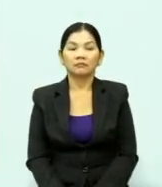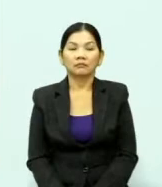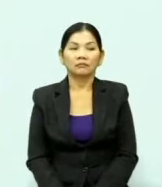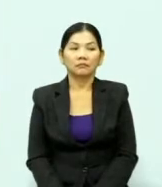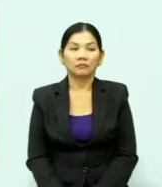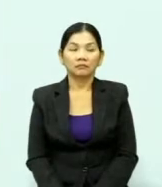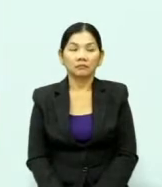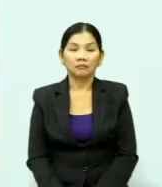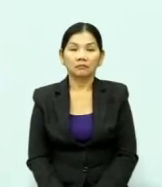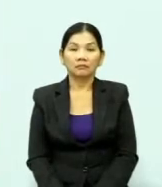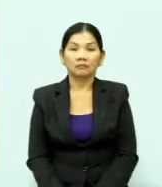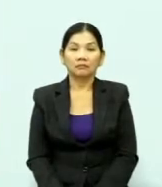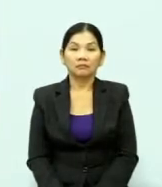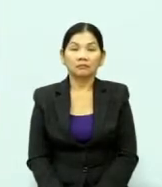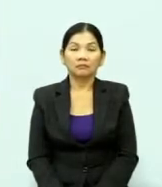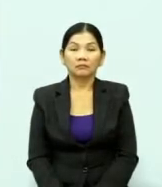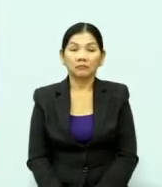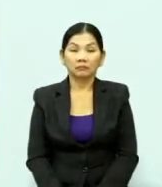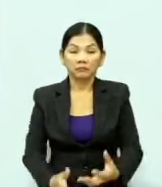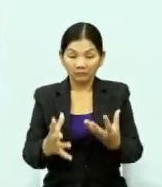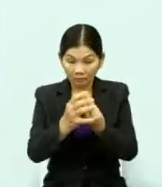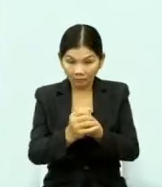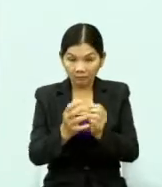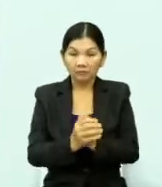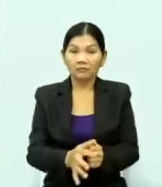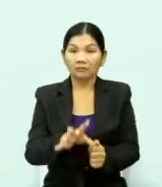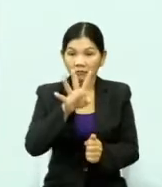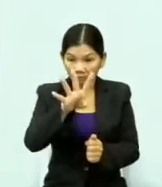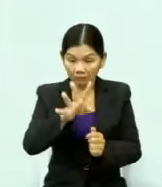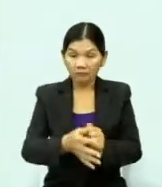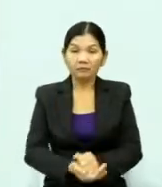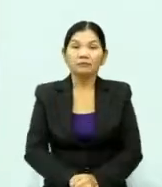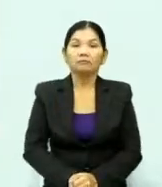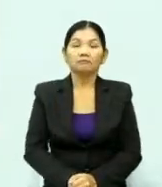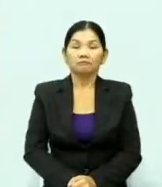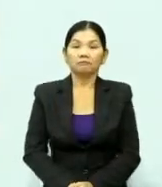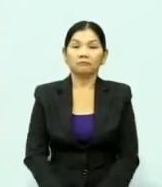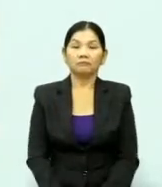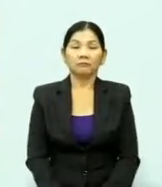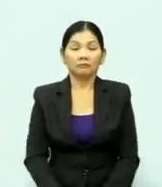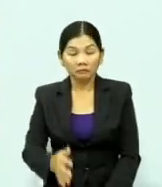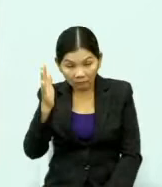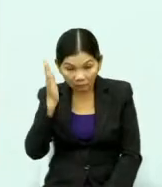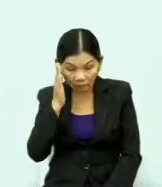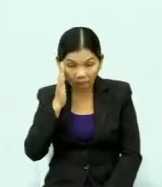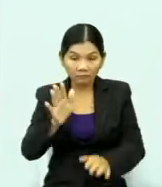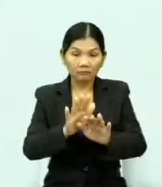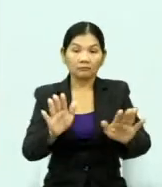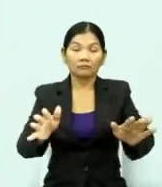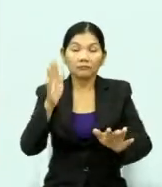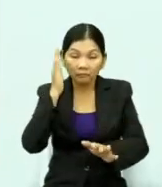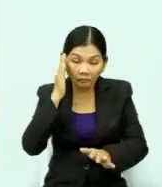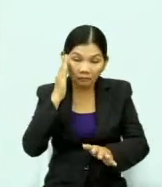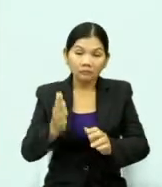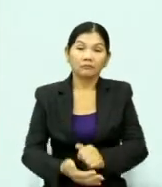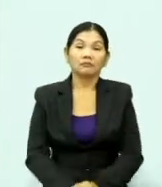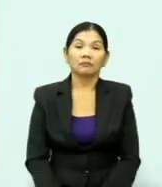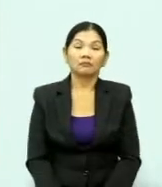Chà, cư mình rụp hiệp chùm nuôn. Chùm nuôn bồn rụp. Chà, con score rút phép tăng ơn năng nơi con.